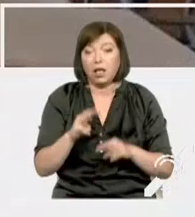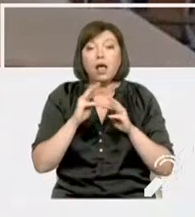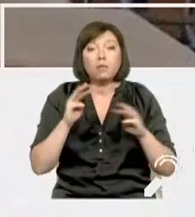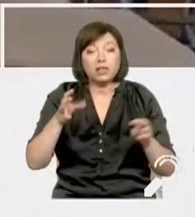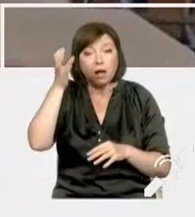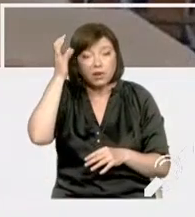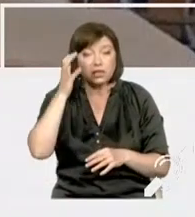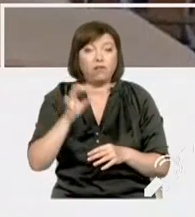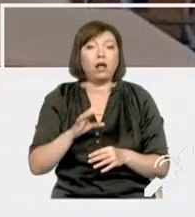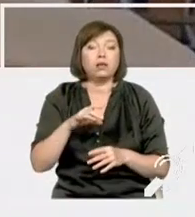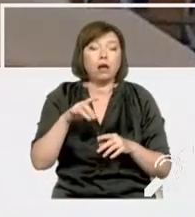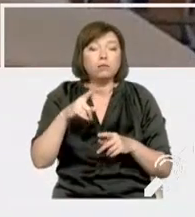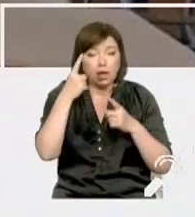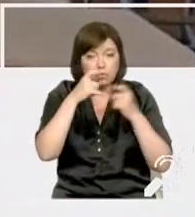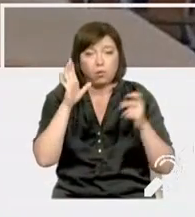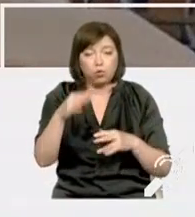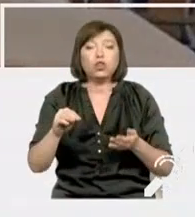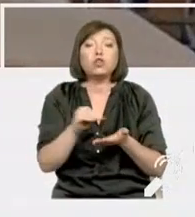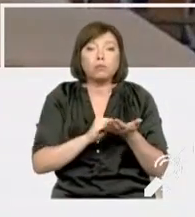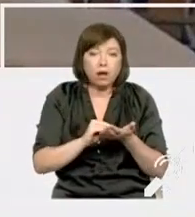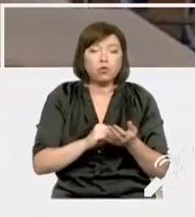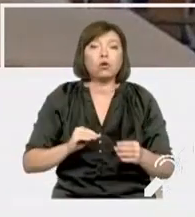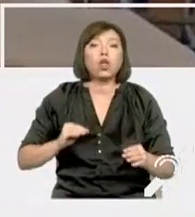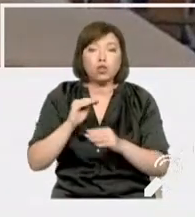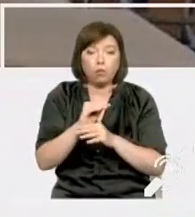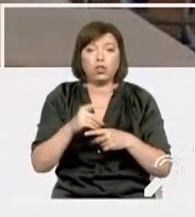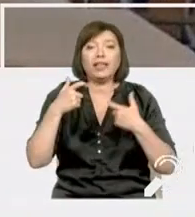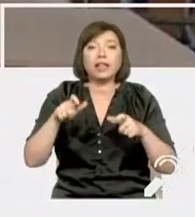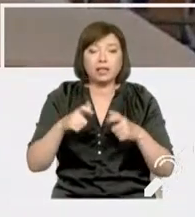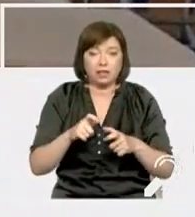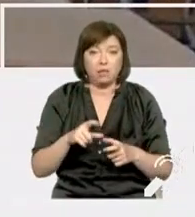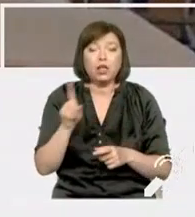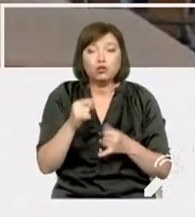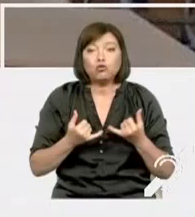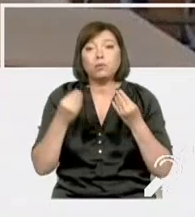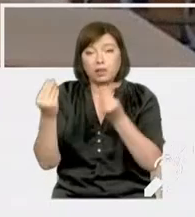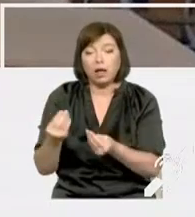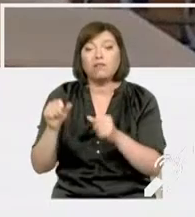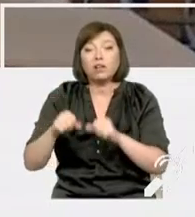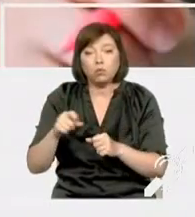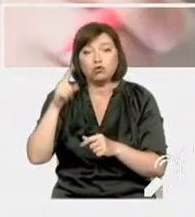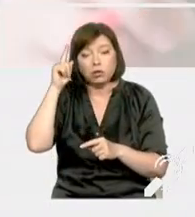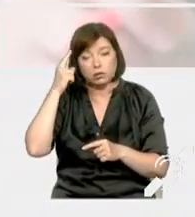și Cercetării a anunțat organizarea unei sesiuni suplimentare pentru a oferi încă o șansă elevilor.